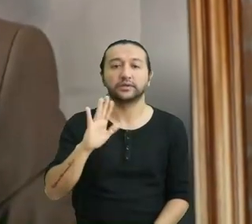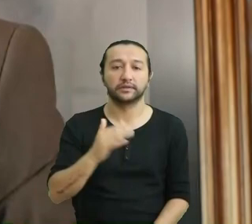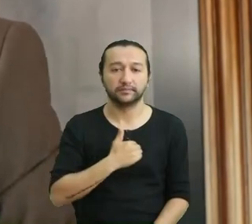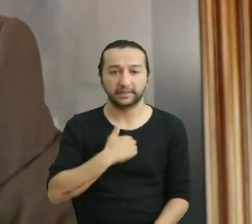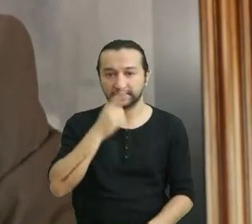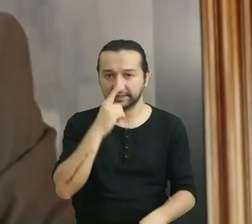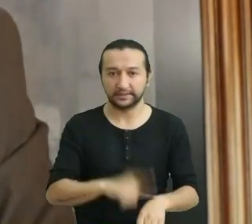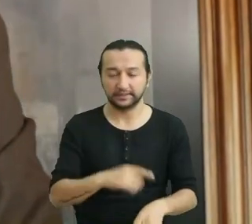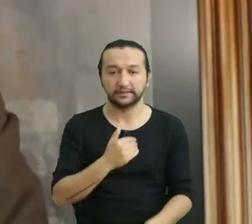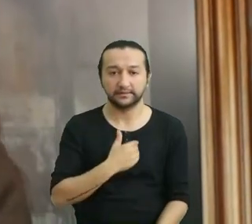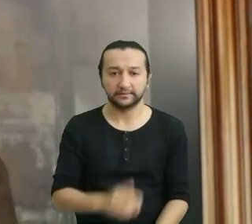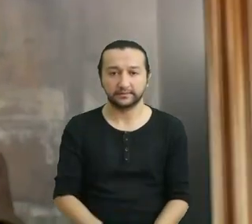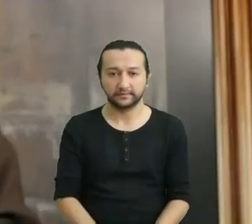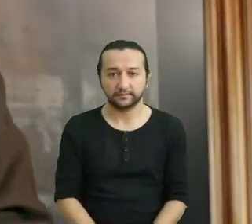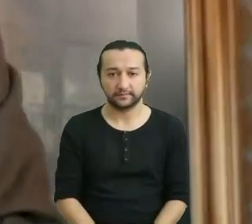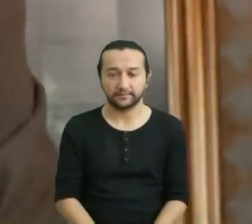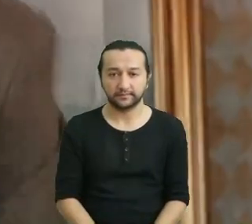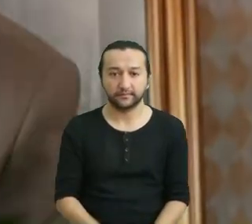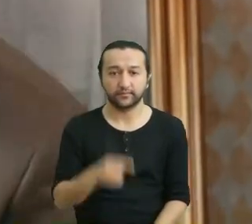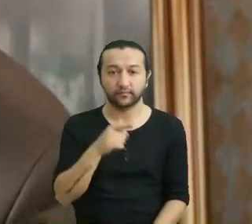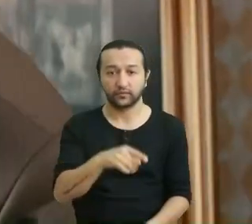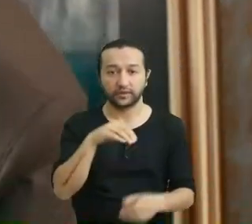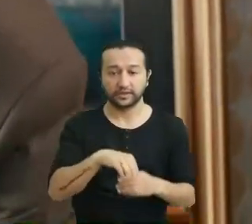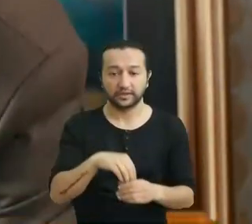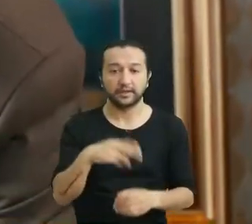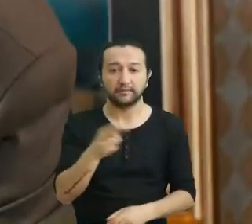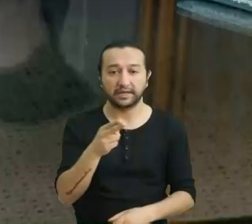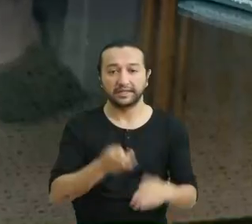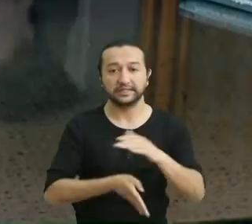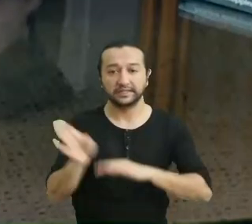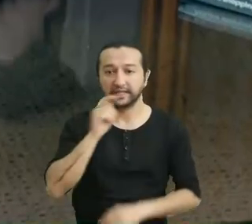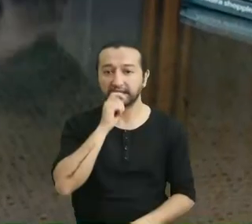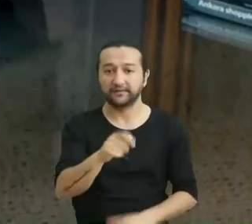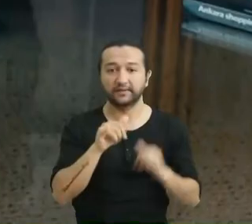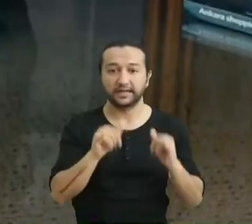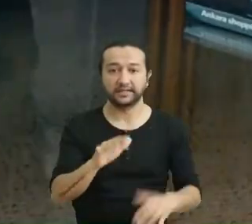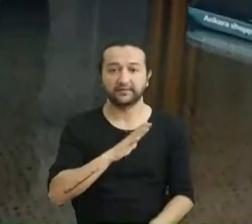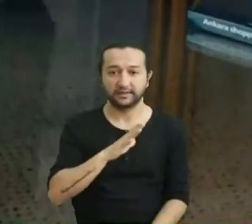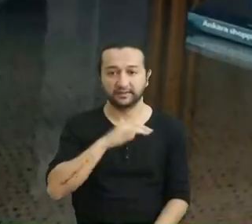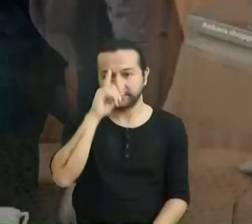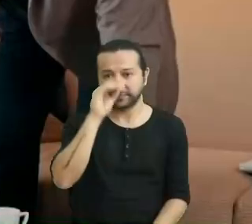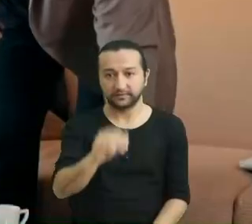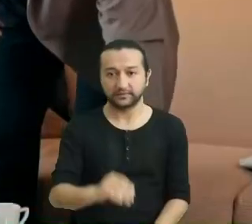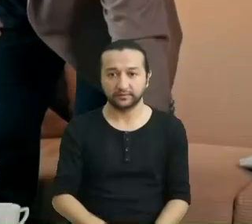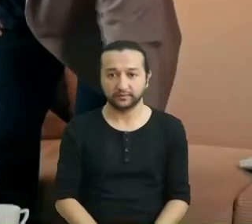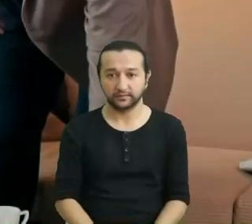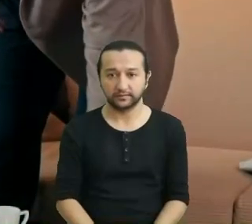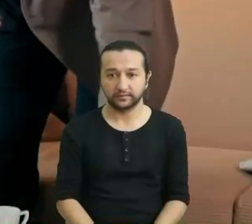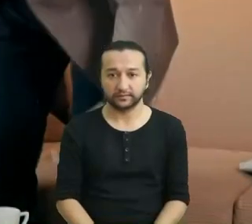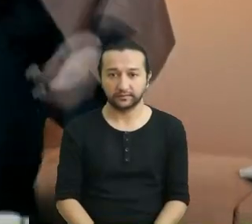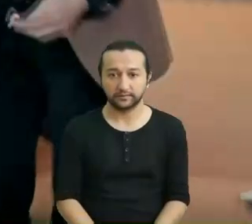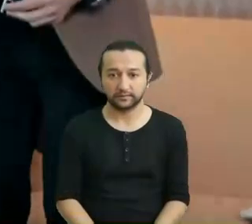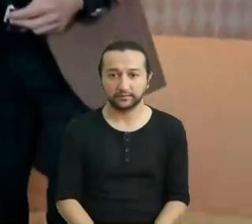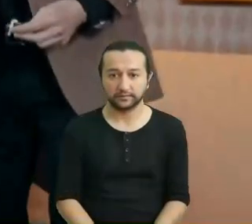Bana inanın. Bu arada balığa çıkma teklifim hala geçerli. Sehpadan telefonunu